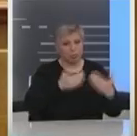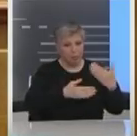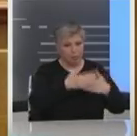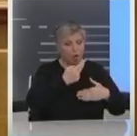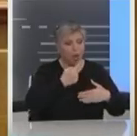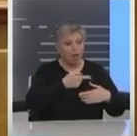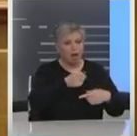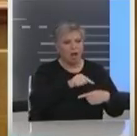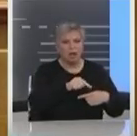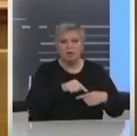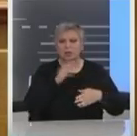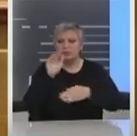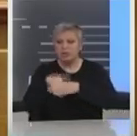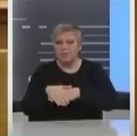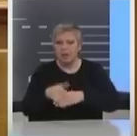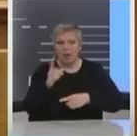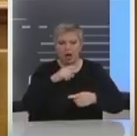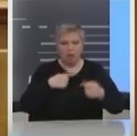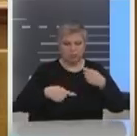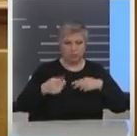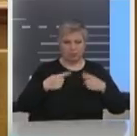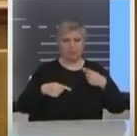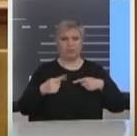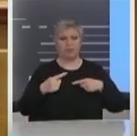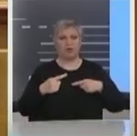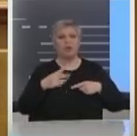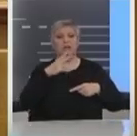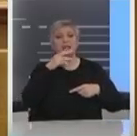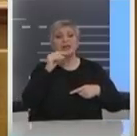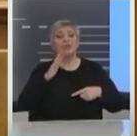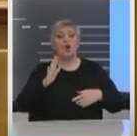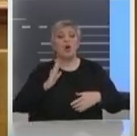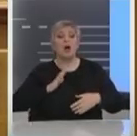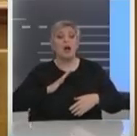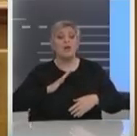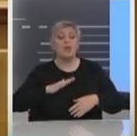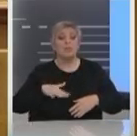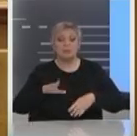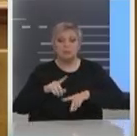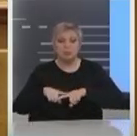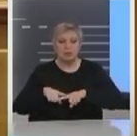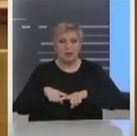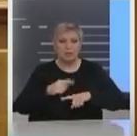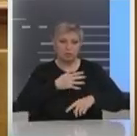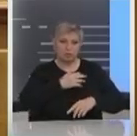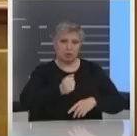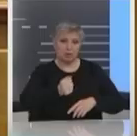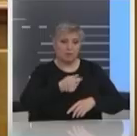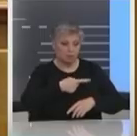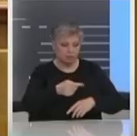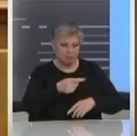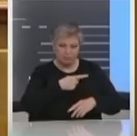και άλλα λέει το βράδυ. Γι' αυτό και ο ελληνικός λαός δεν σας εμπιστεύεται ούτε στο